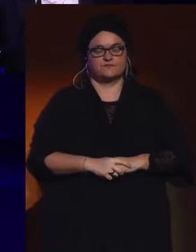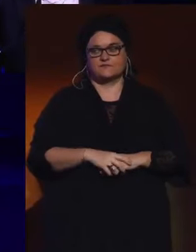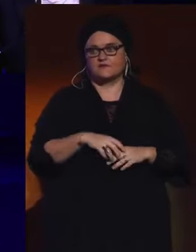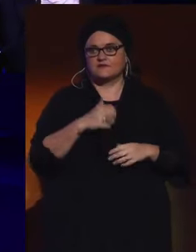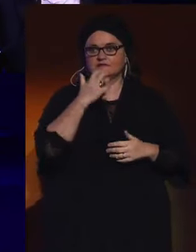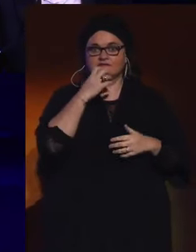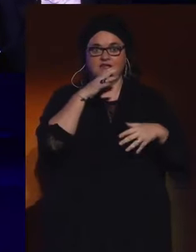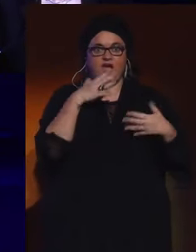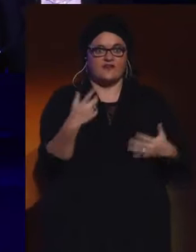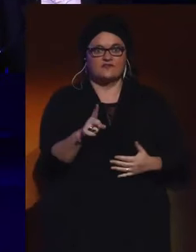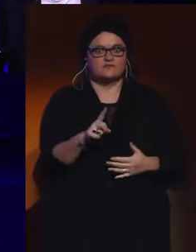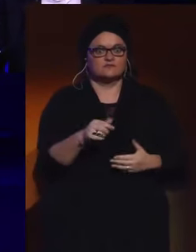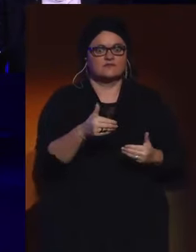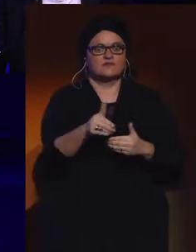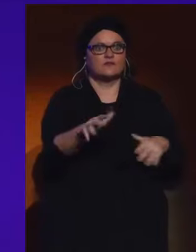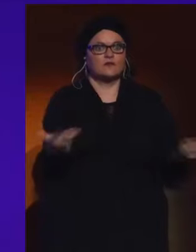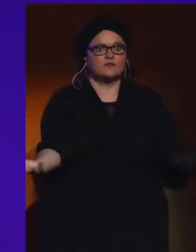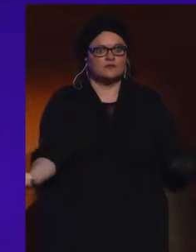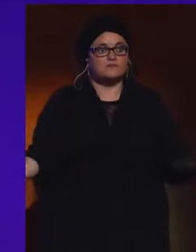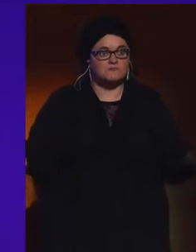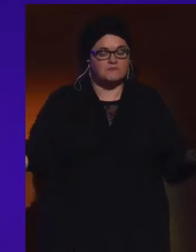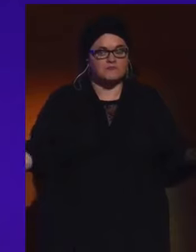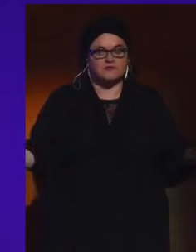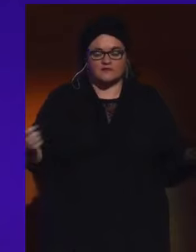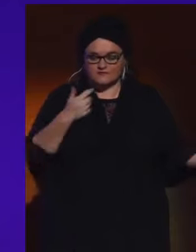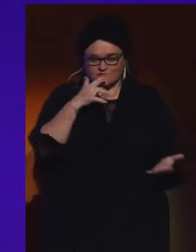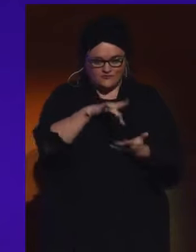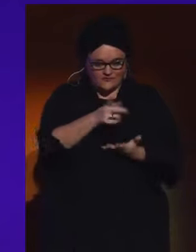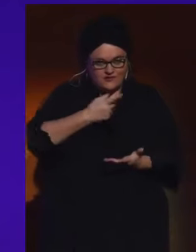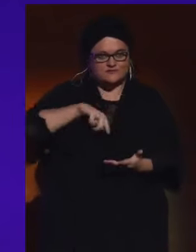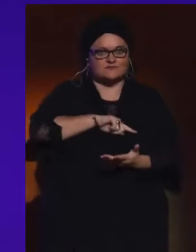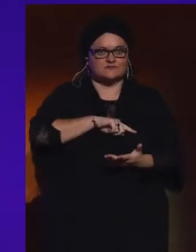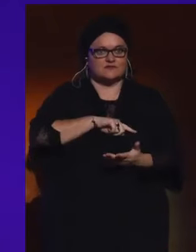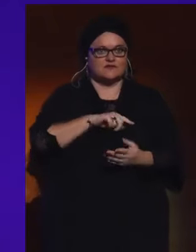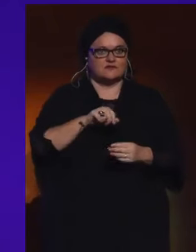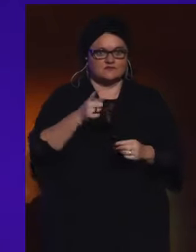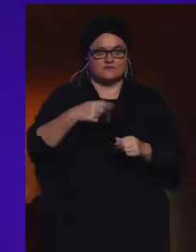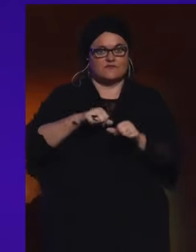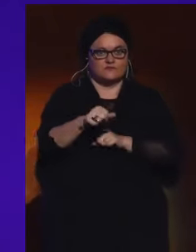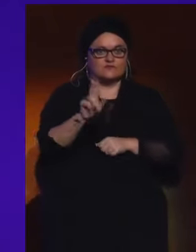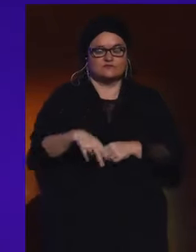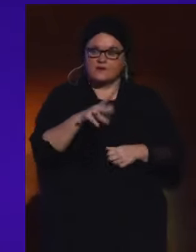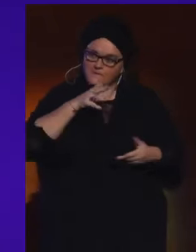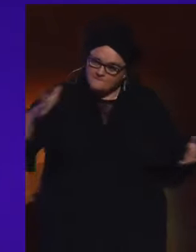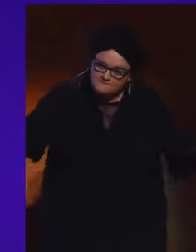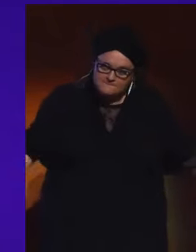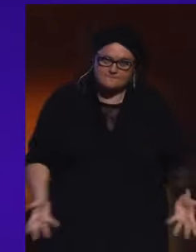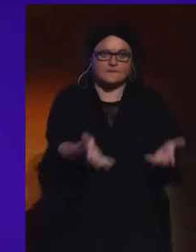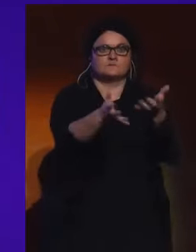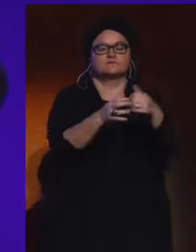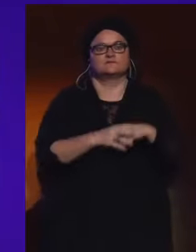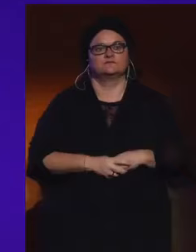Orain ezpada, noiz izango gara. Gure momentua da. Etorkizuna gara. Aurrera denok.